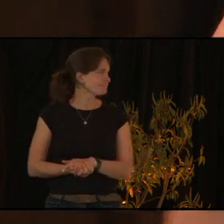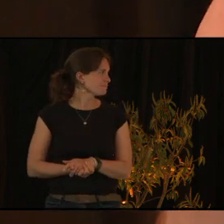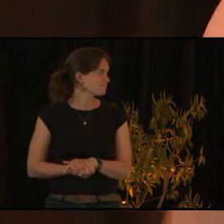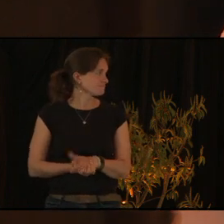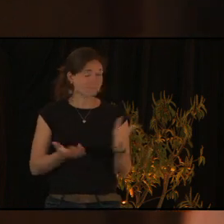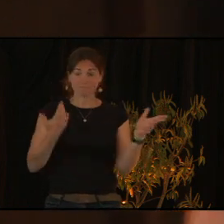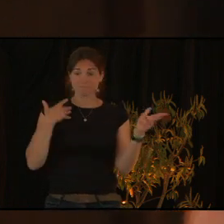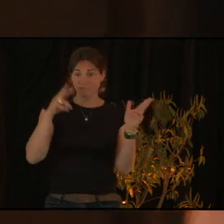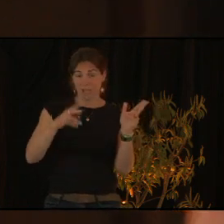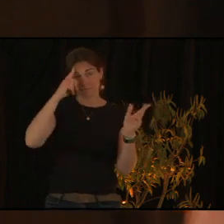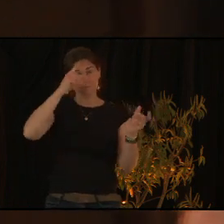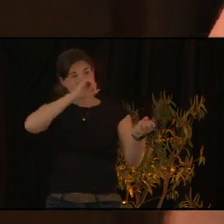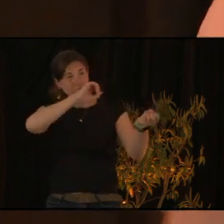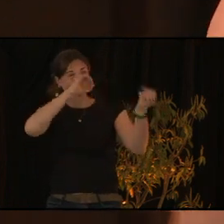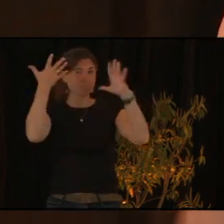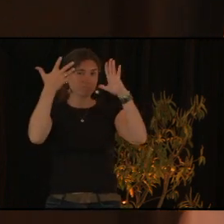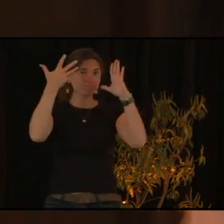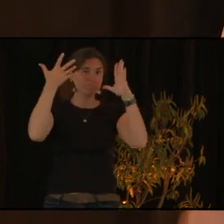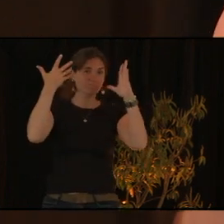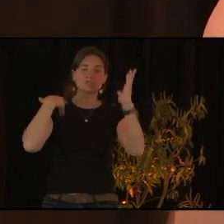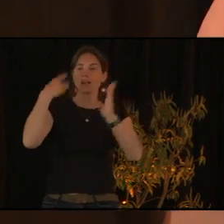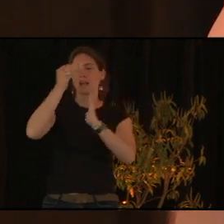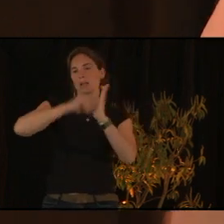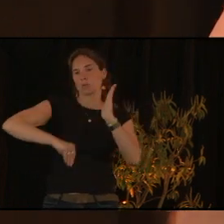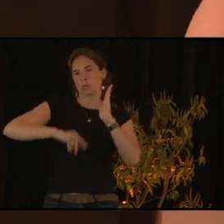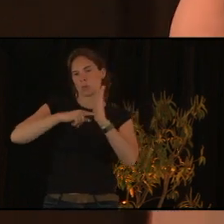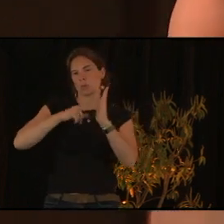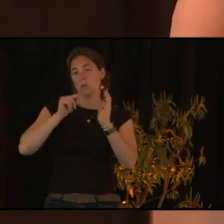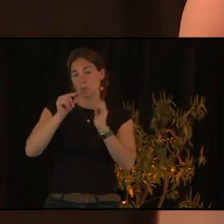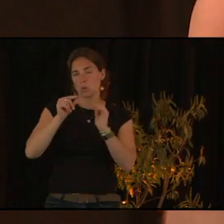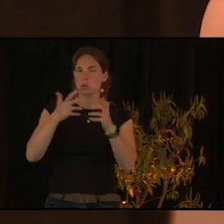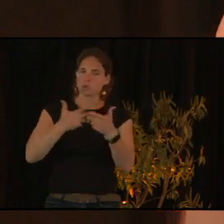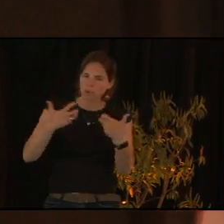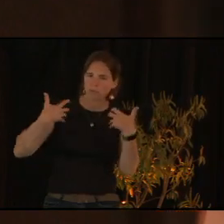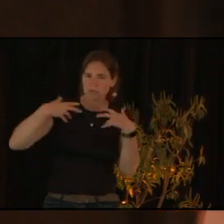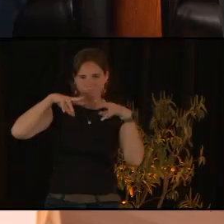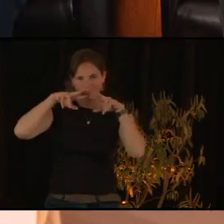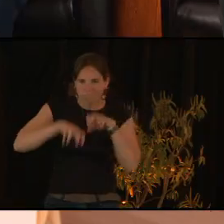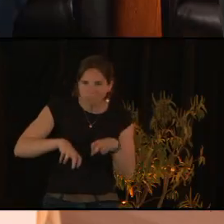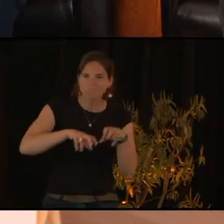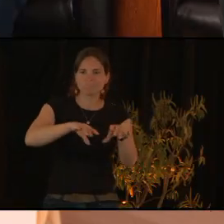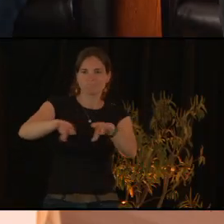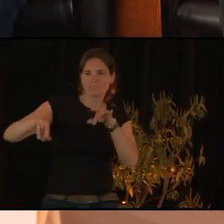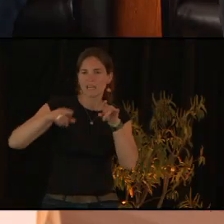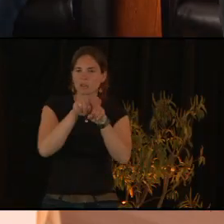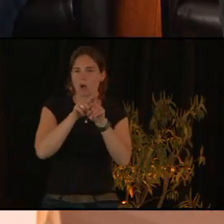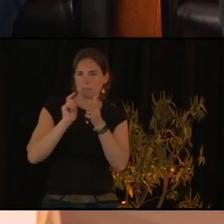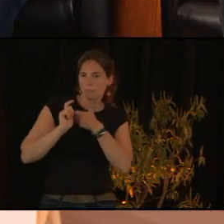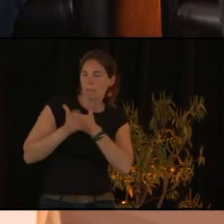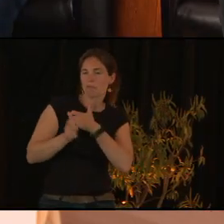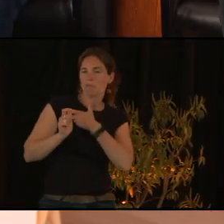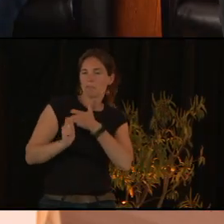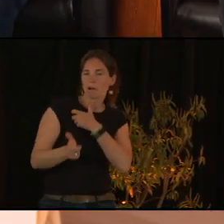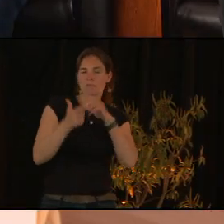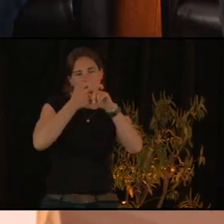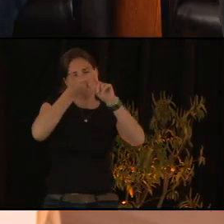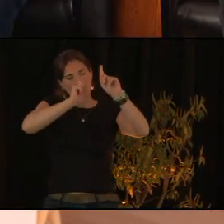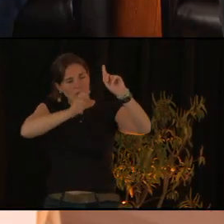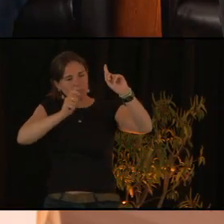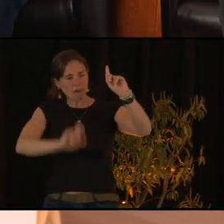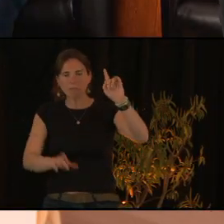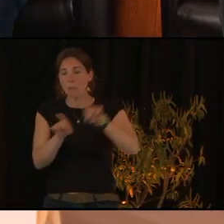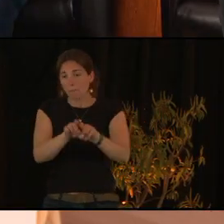la flore et la faune. Je me suis renseignée à minima. J'avais très, très peur d'être, au contraire, parasitée par la documentation. Ça,